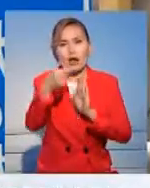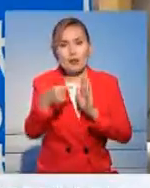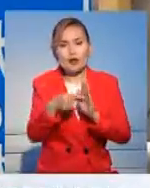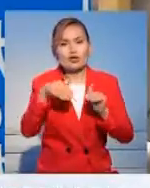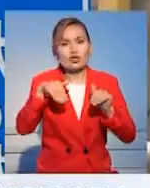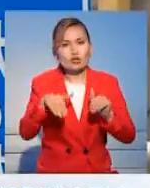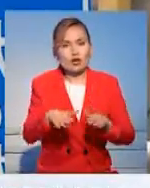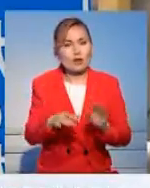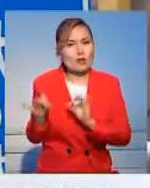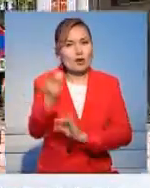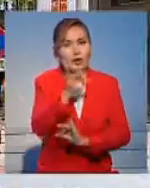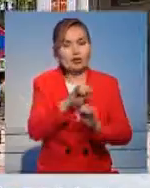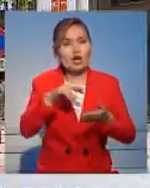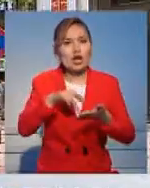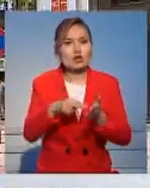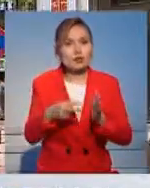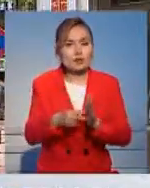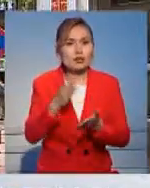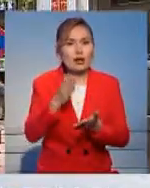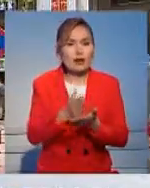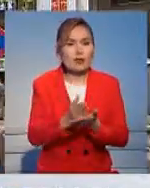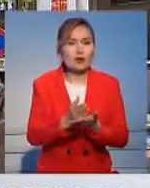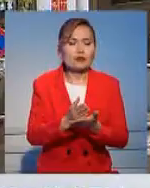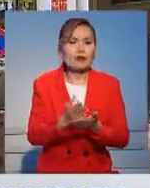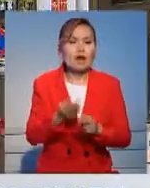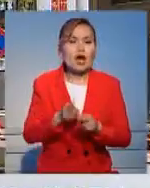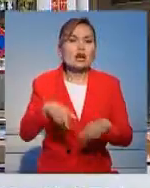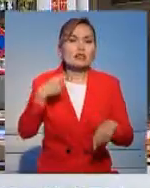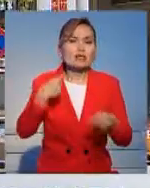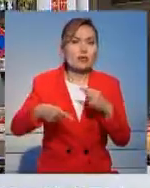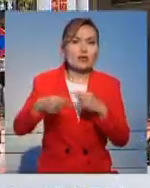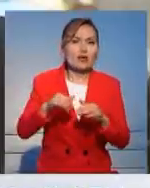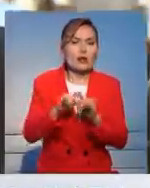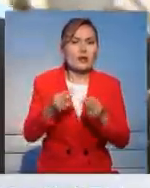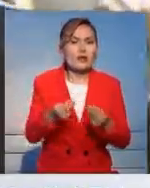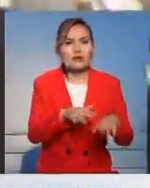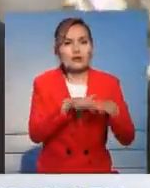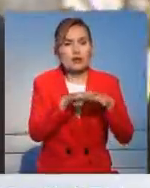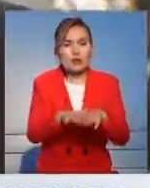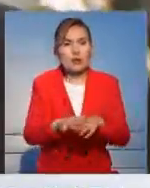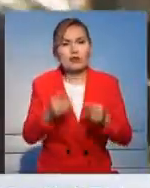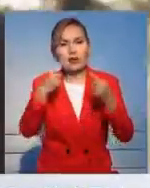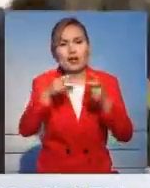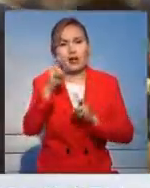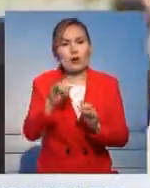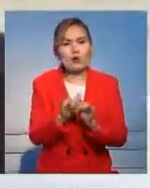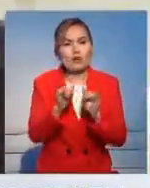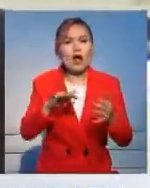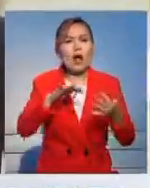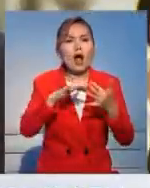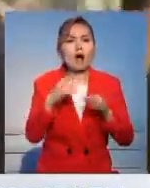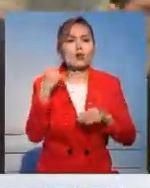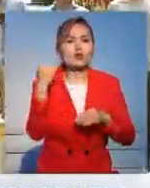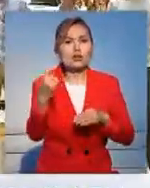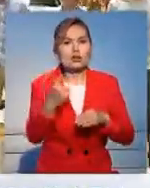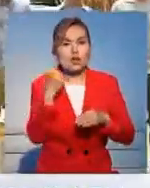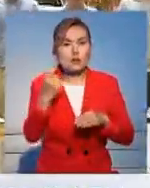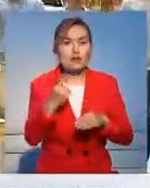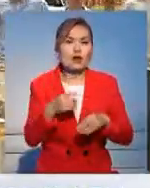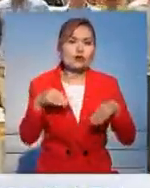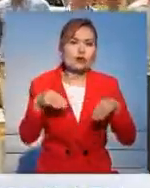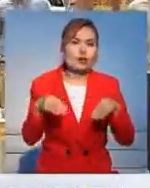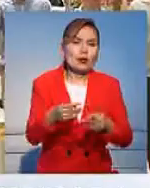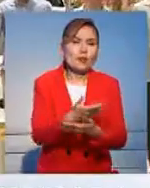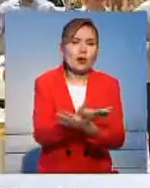жоғары деңгейде талқылайды деп жоспарланып отыр. Олардың ішінде сауда-саттық, инвестиция мен индустриализация, ауыл шаруашылығы мен көлік